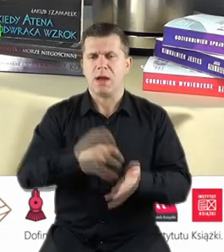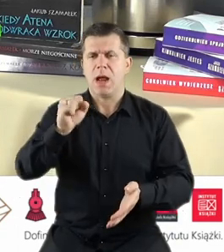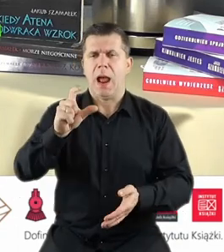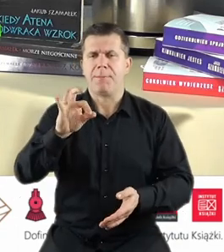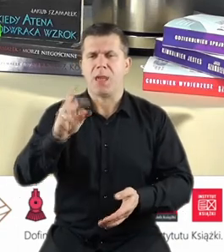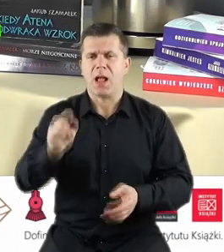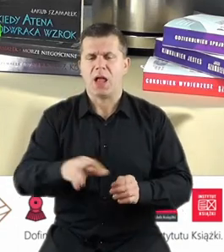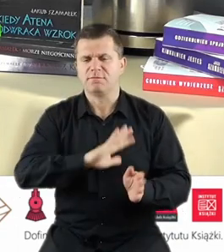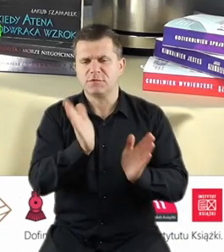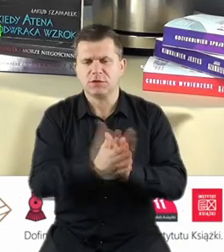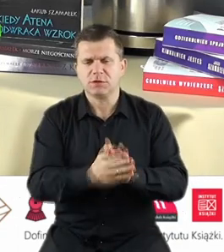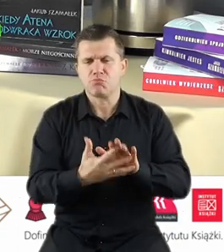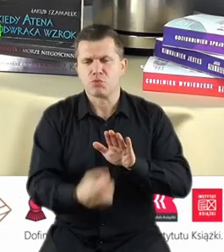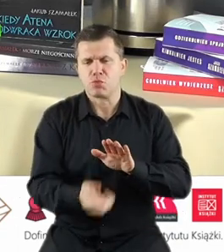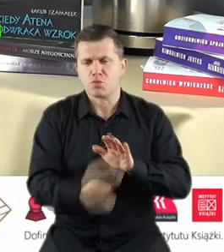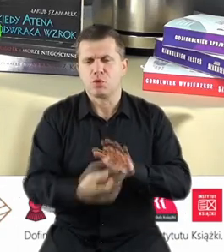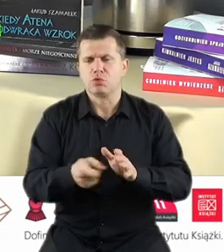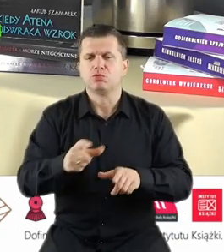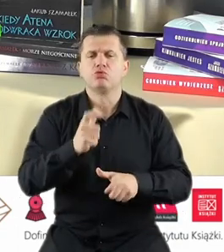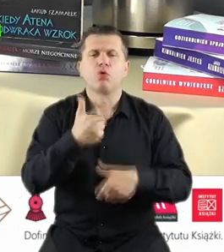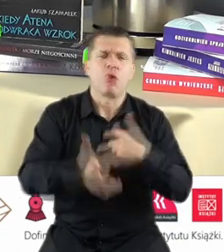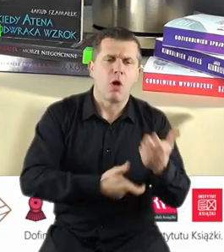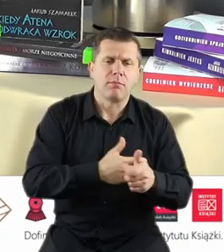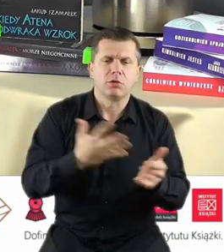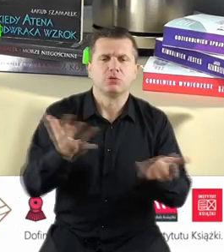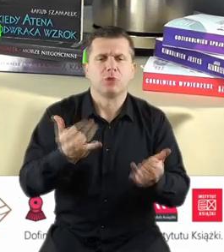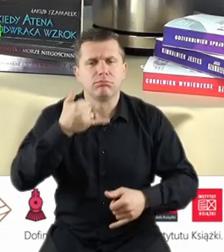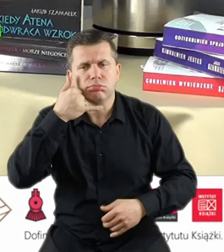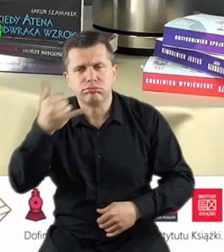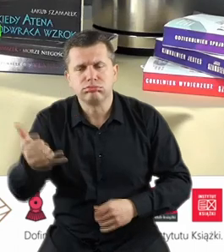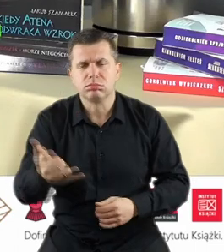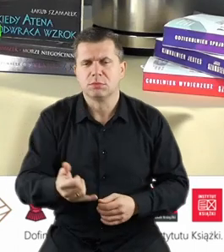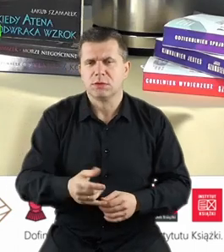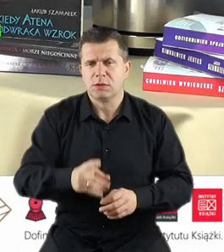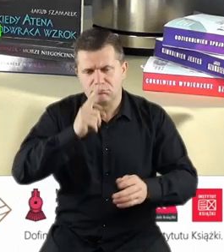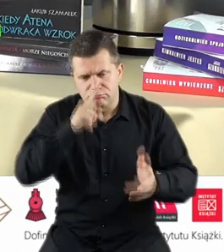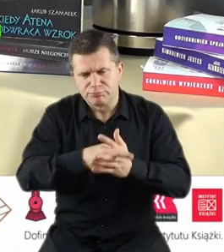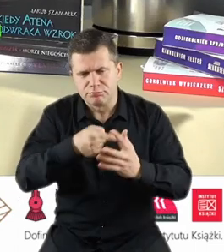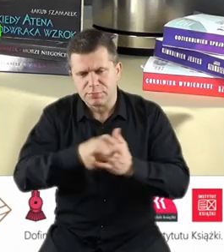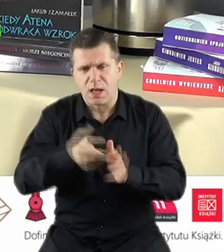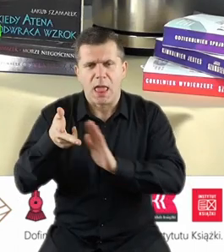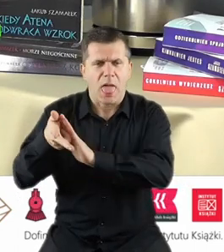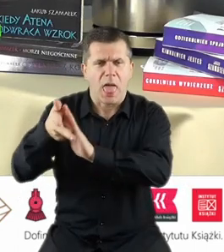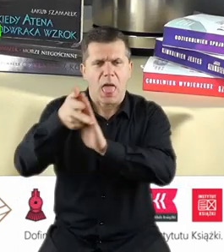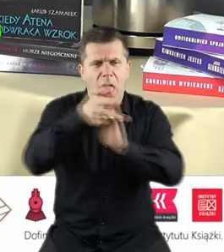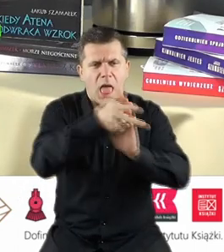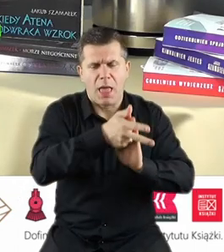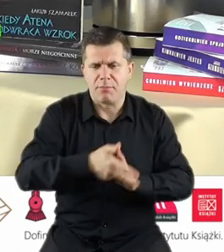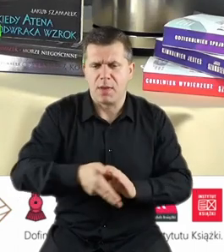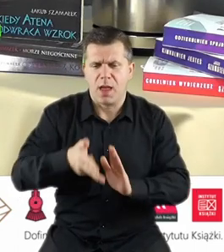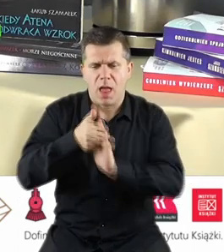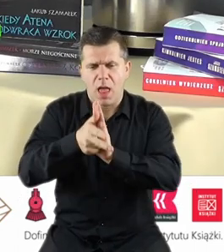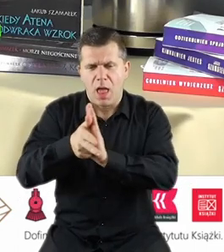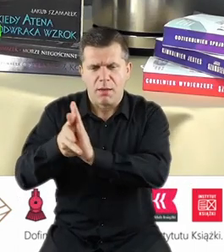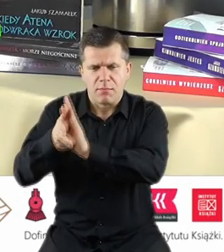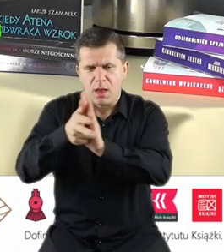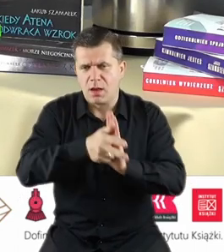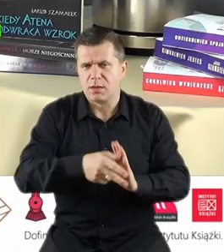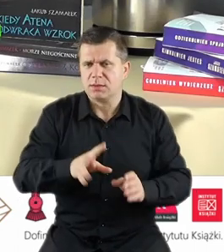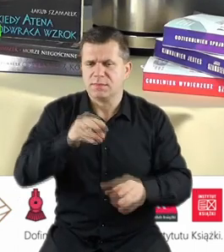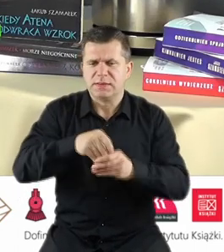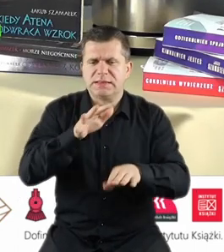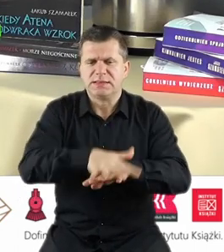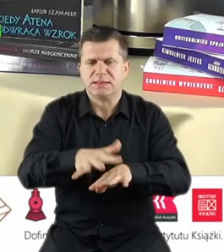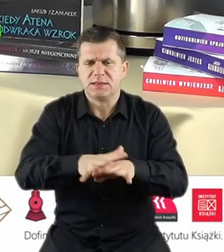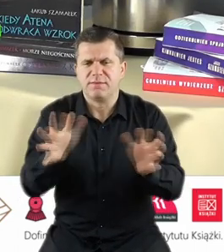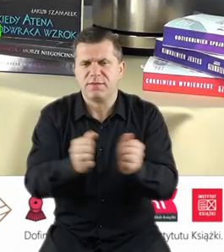wszystko, gdzie są, co robią i na każdym rogu jest kamera. W kamerze jest jakby system wykrywania